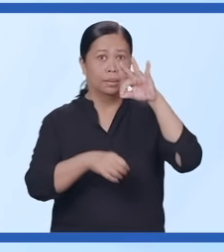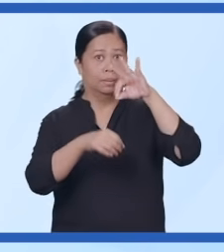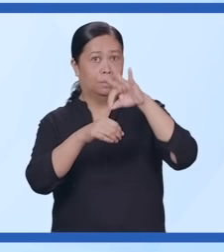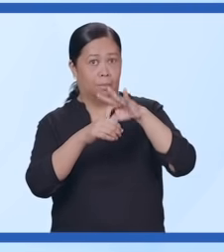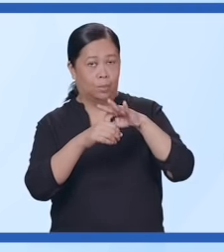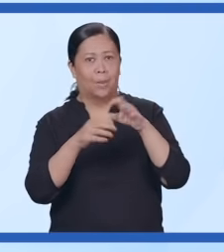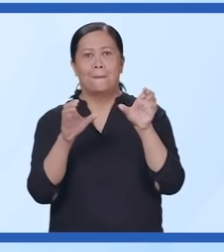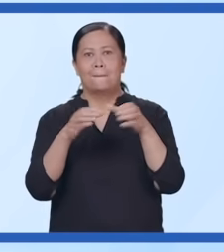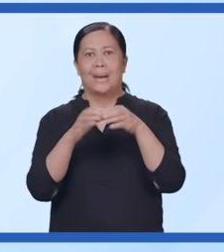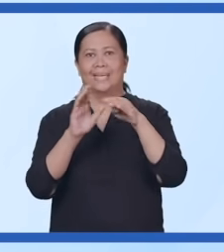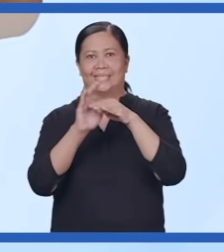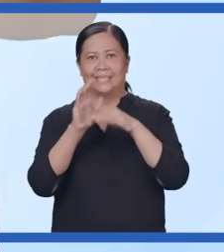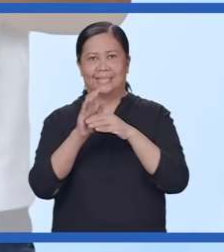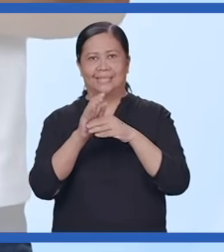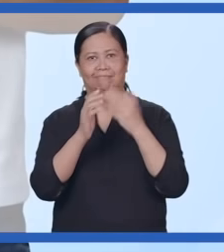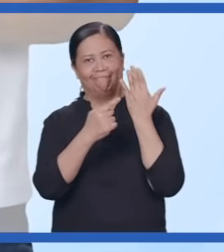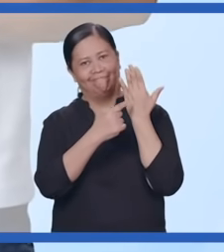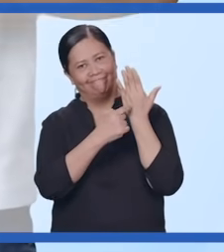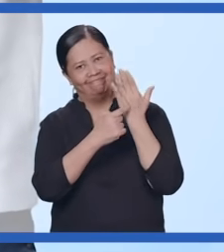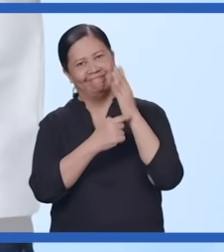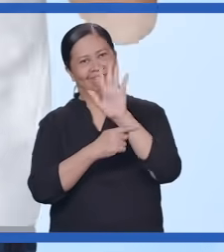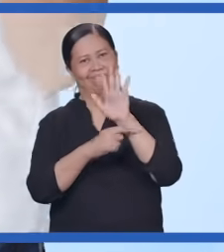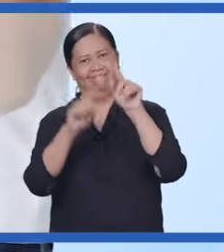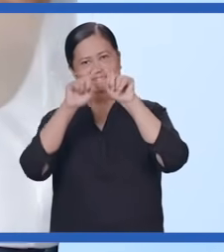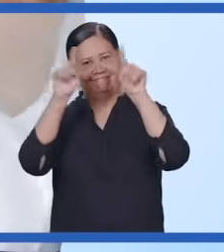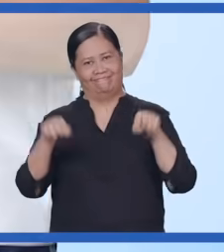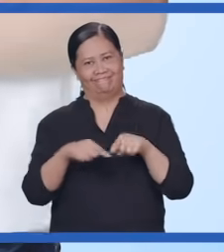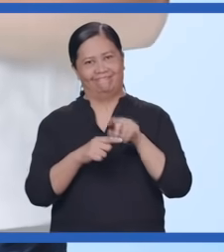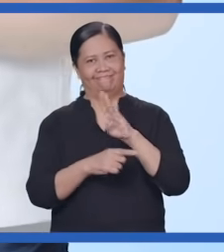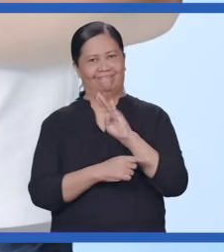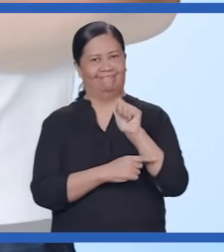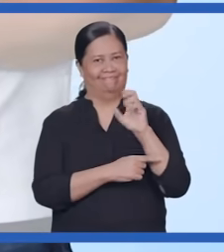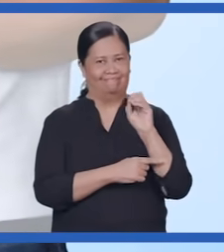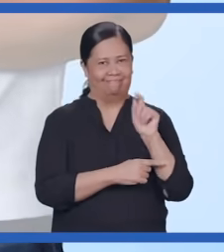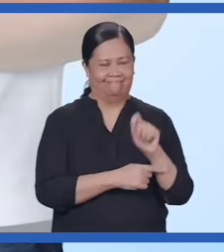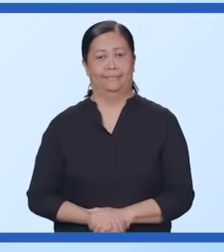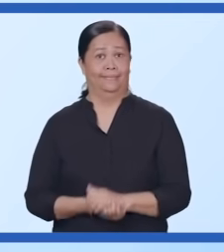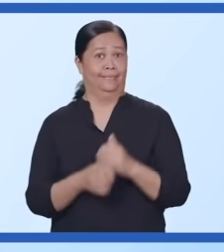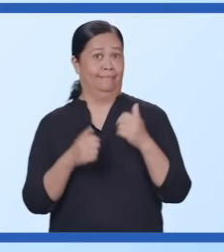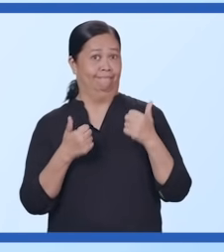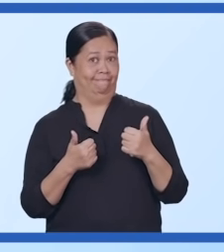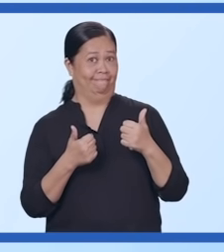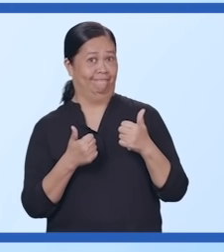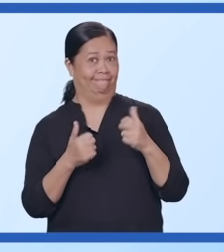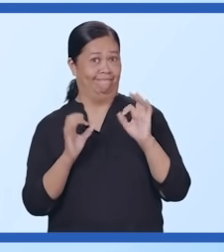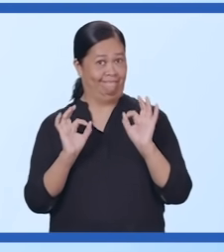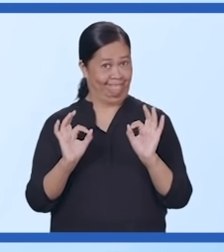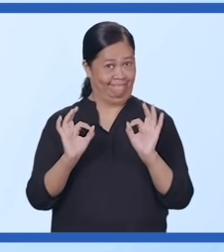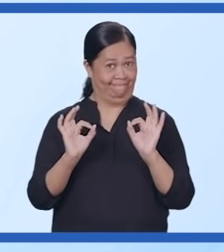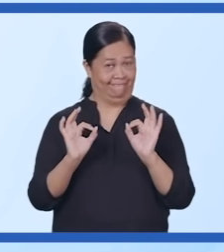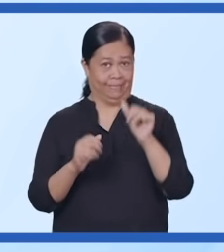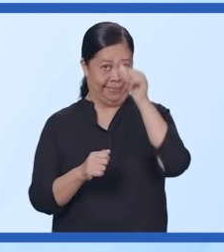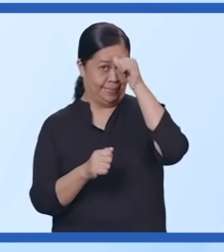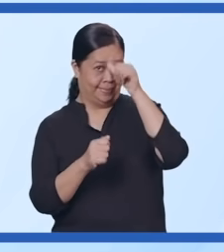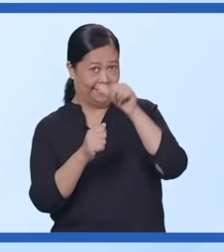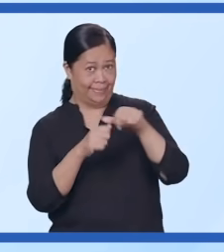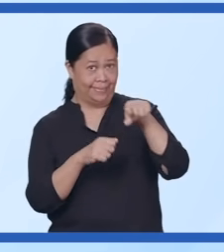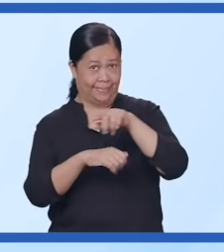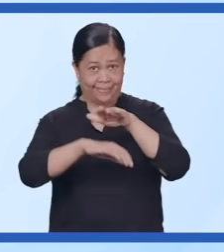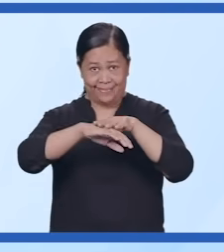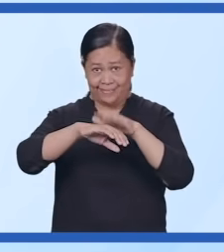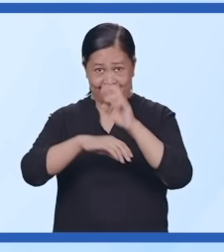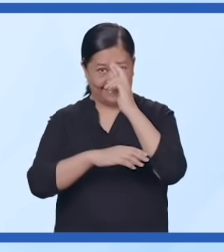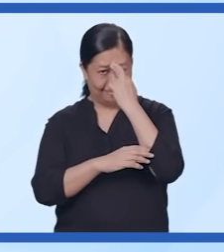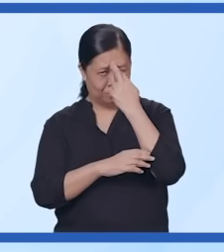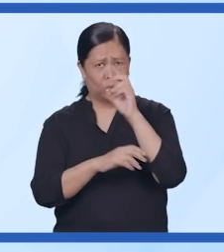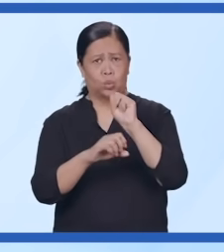pong kalimutang bumoto ng party list na nasa likod po ng inyong balota. Ayos! Tandaan po natin ang mga paalalang to